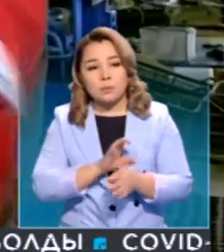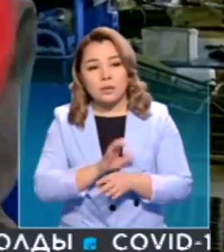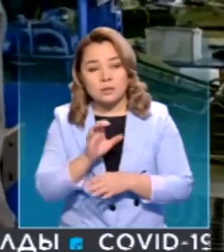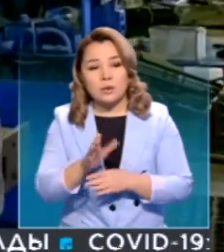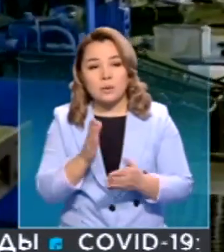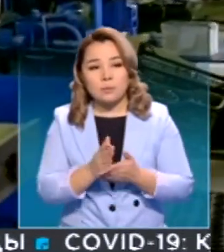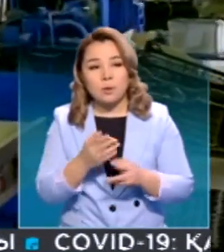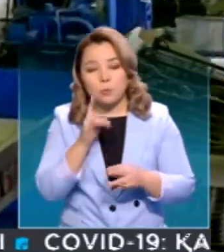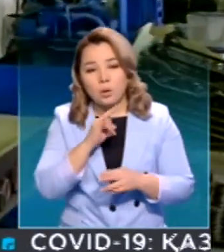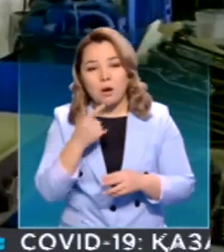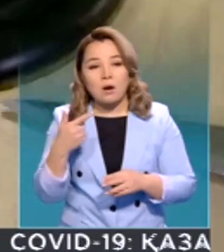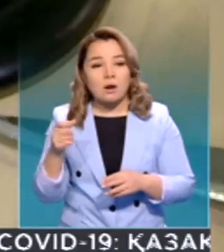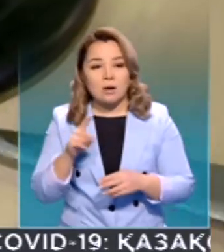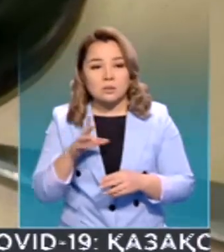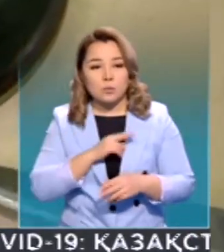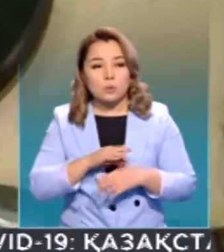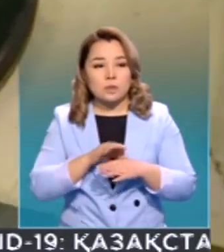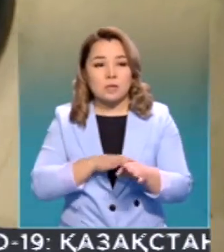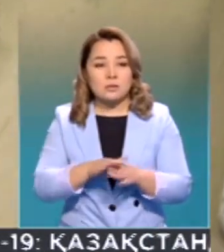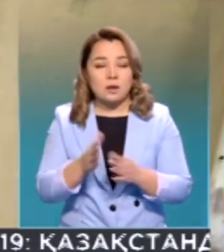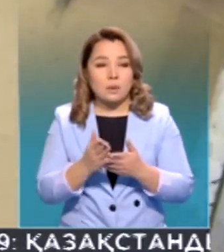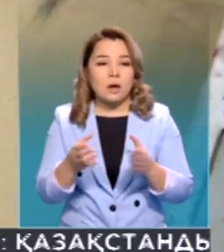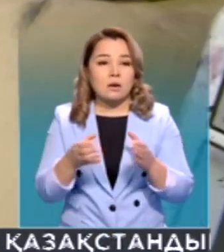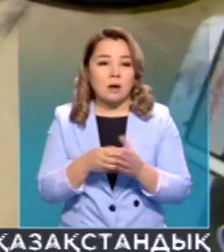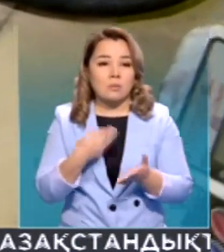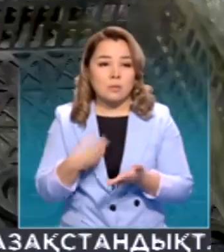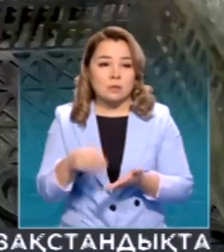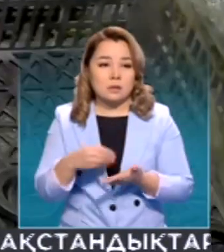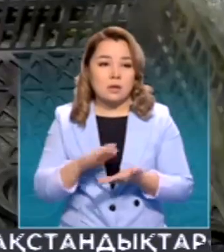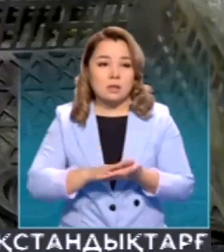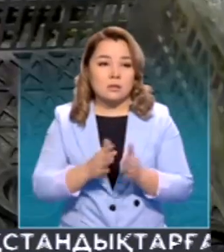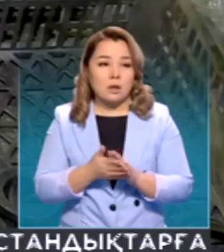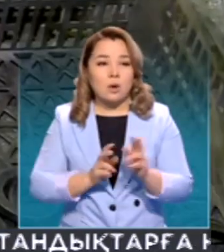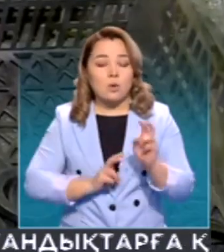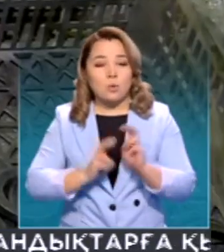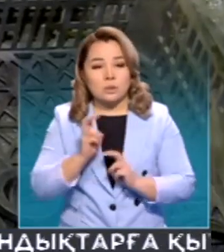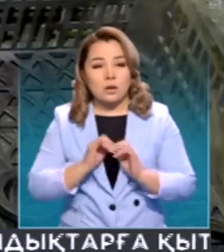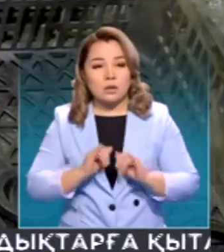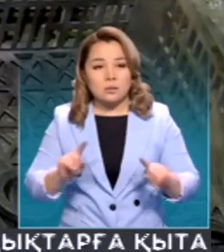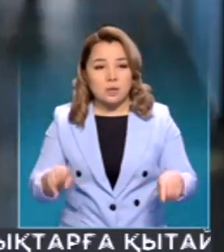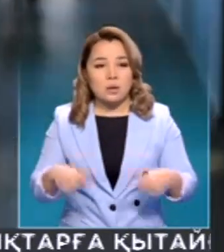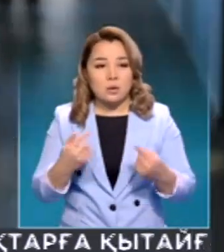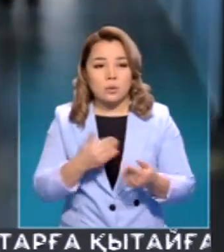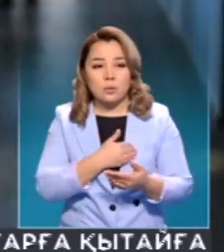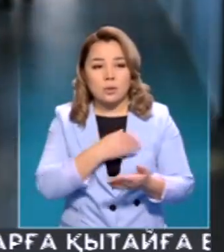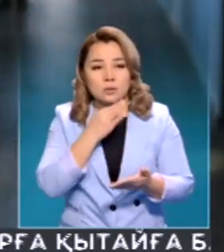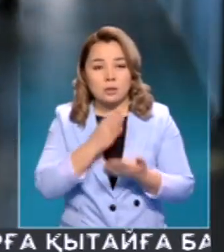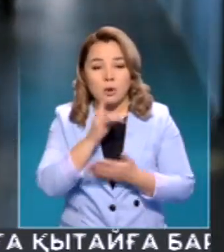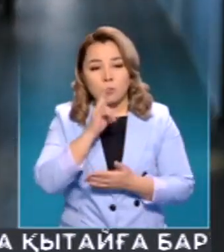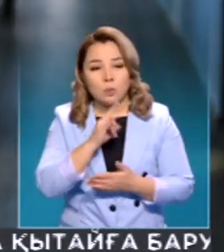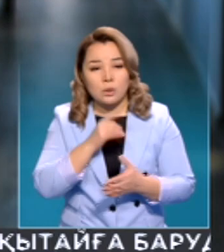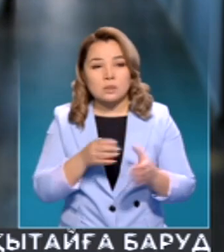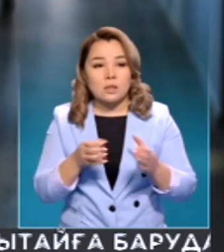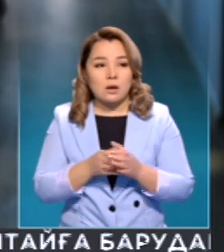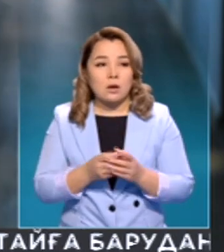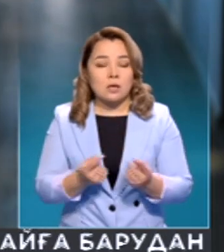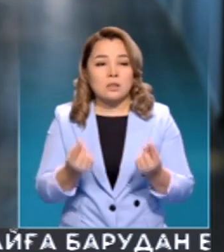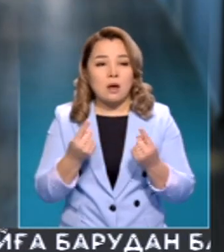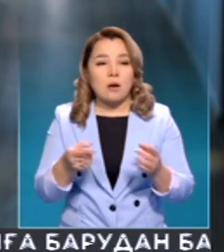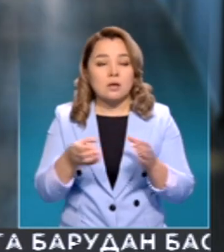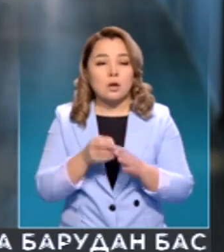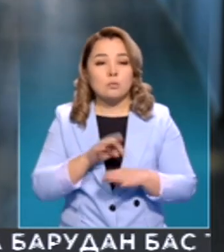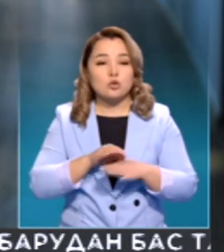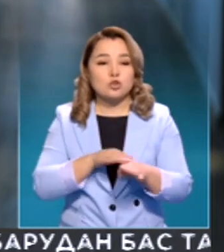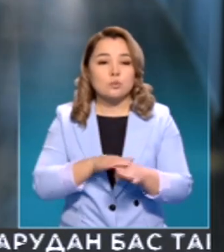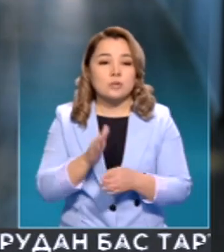өнімді негізінен мұнайгаз саласында жұмыс істейтін компаниялар сатып алады. Болашақта өндірісті кеңейту көзделіп отыр. Мұнай саласындағы ірі үлкен компаниялармен жұмыс